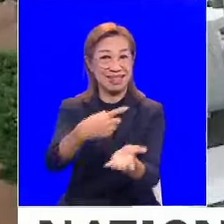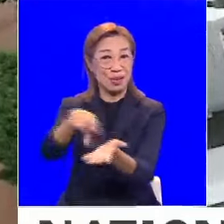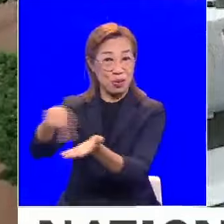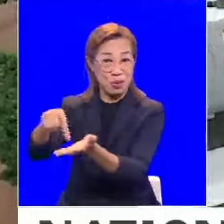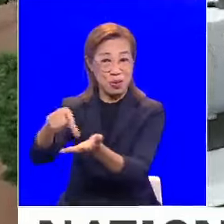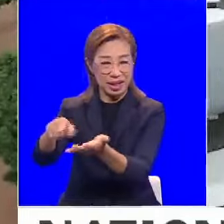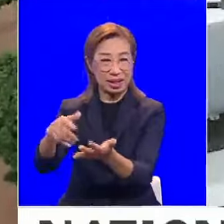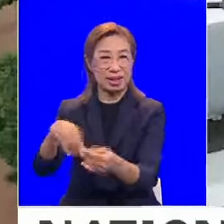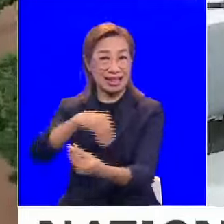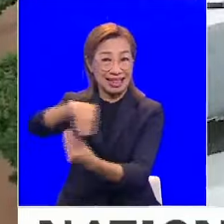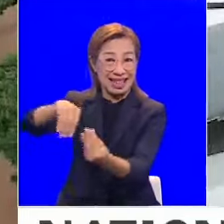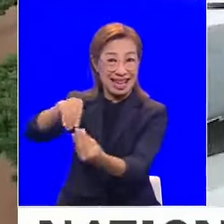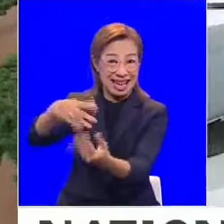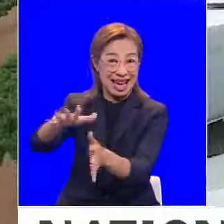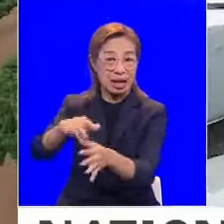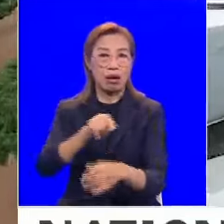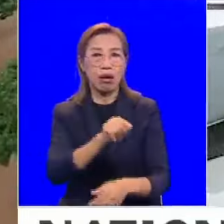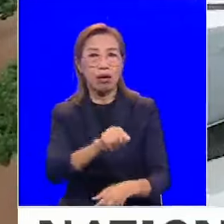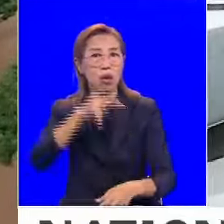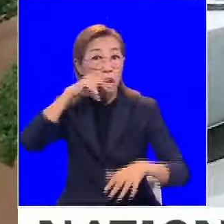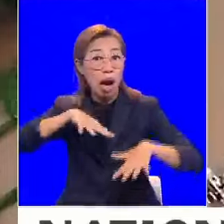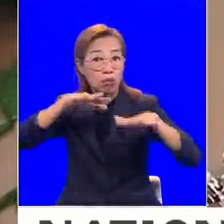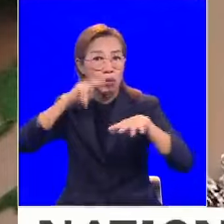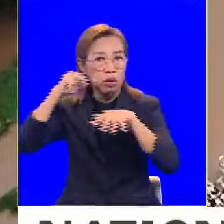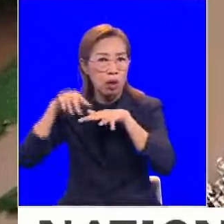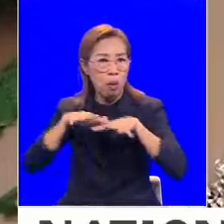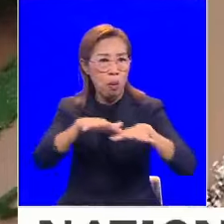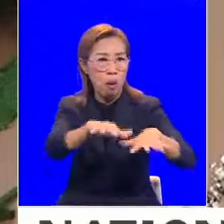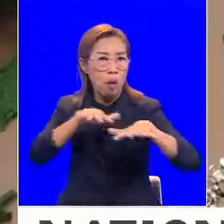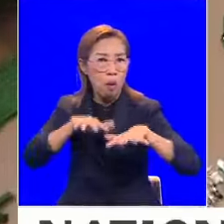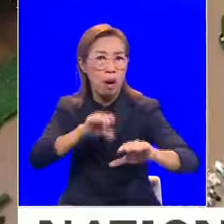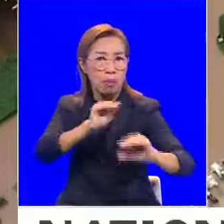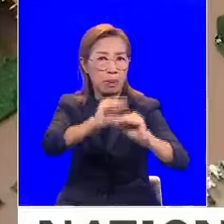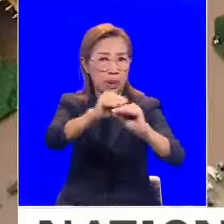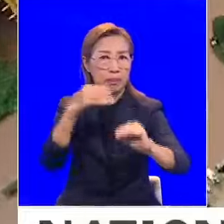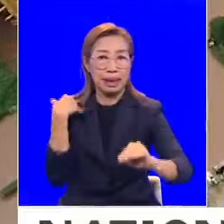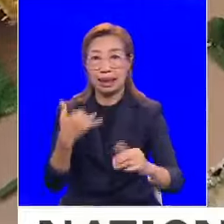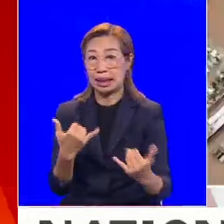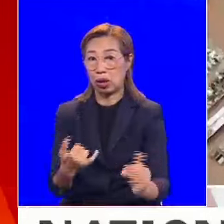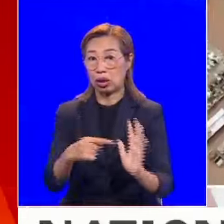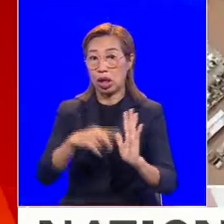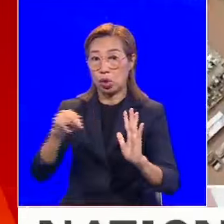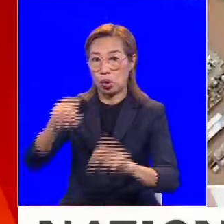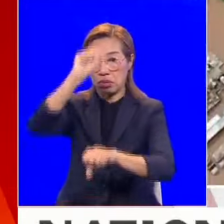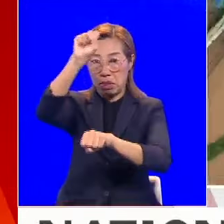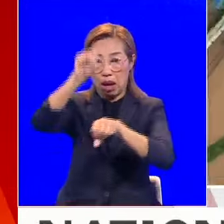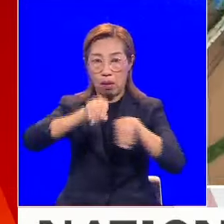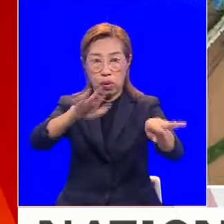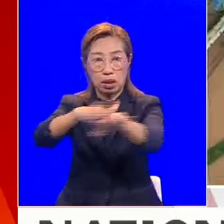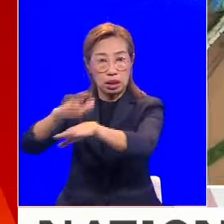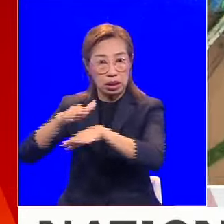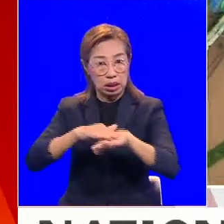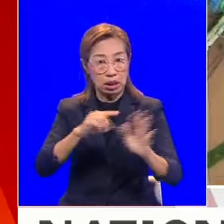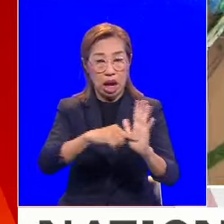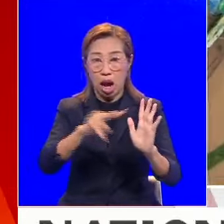น้ำกำลังจะไหลมาแล้วมาเรื่อยๆแล้วนะท่านผู้ชมครับนี่นนทบุรีแจ้งเตือนแจ้งเตือนแล้วนะนนทบุรีครับนี่